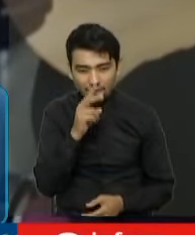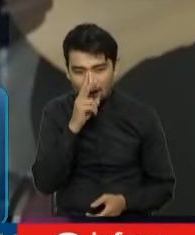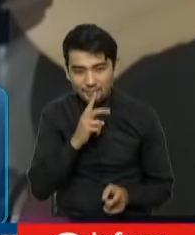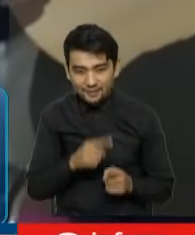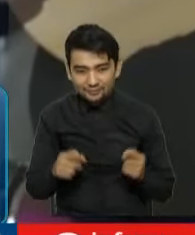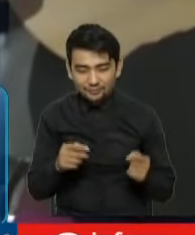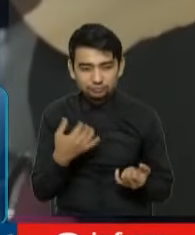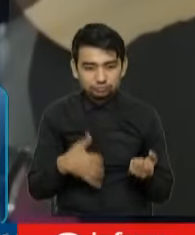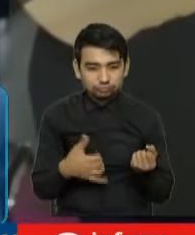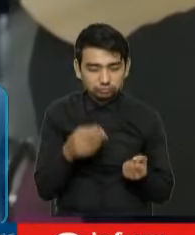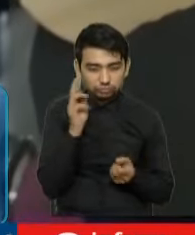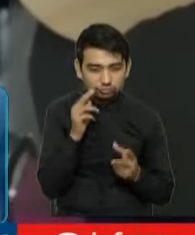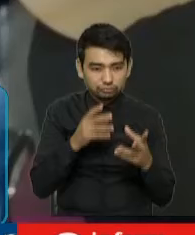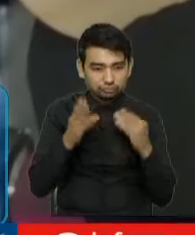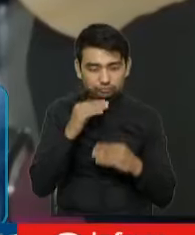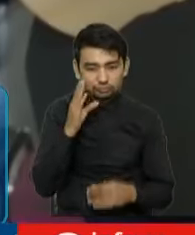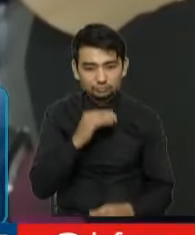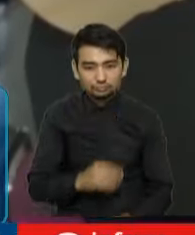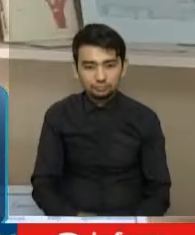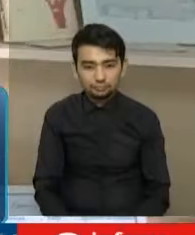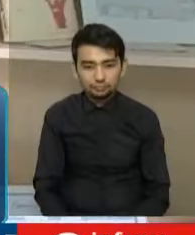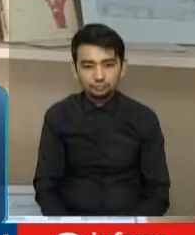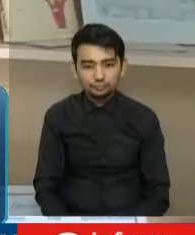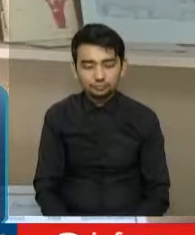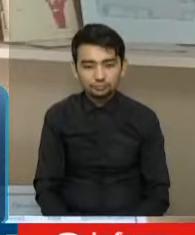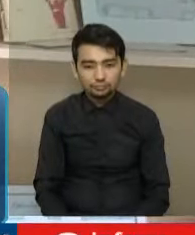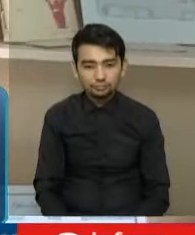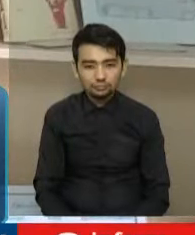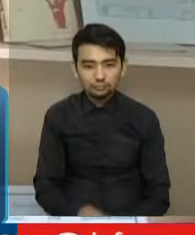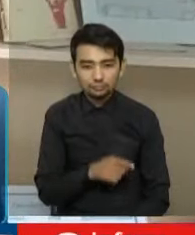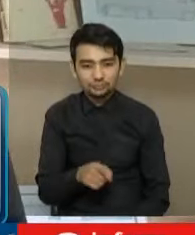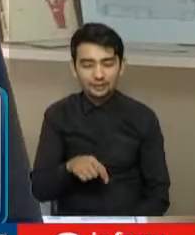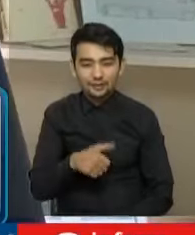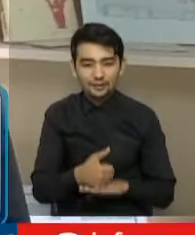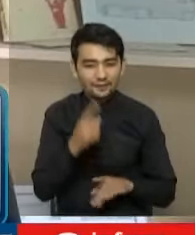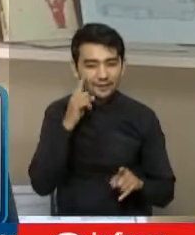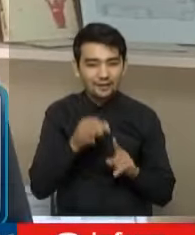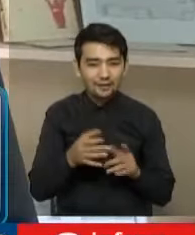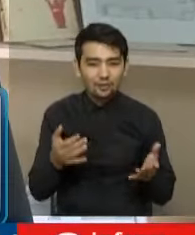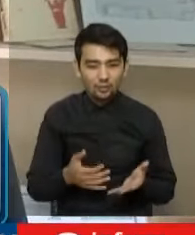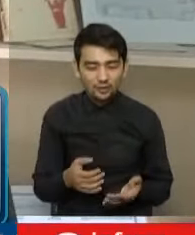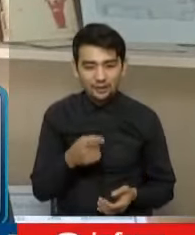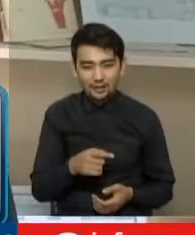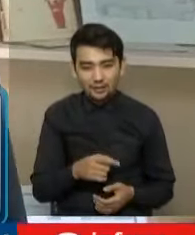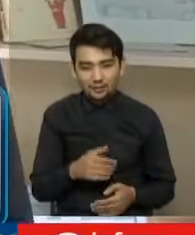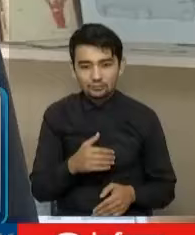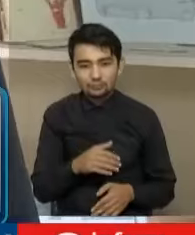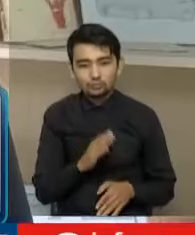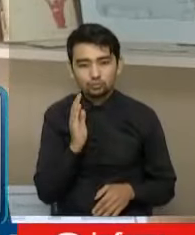ішінде домбыра шертуді үйреніп шыққан екен. Жалпы бұл шерудің басты мақсаты осы өскелең